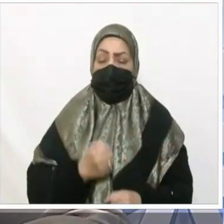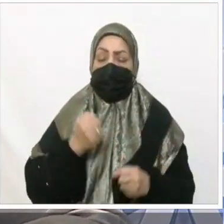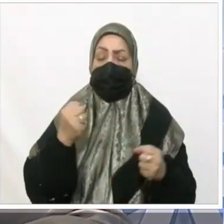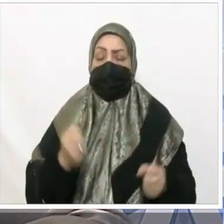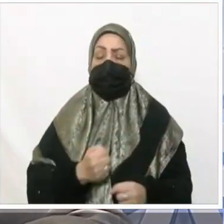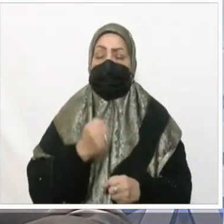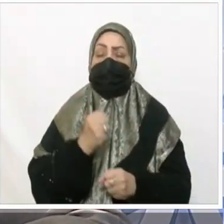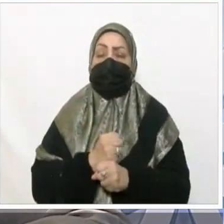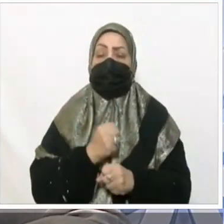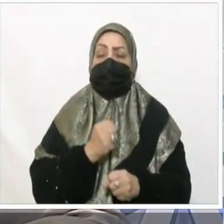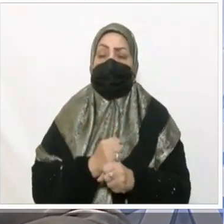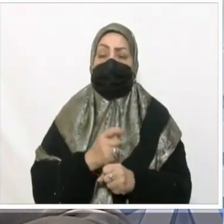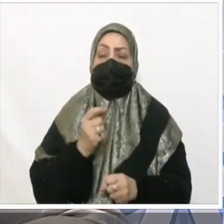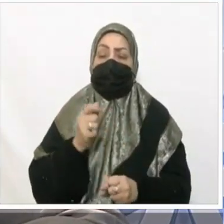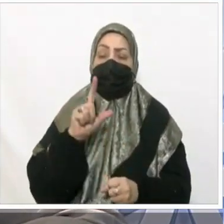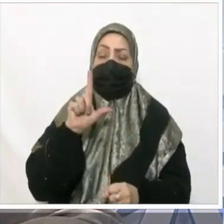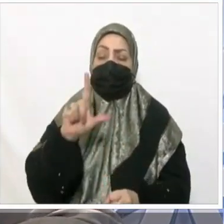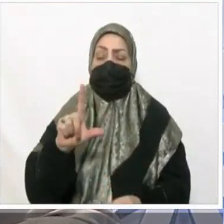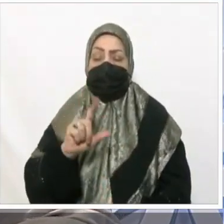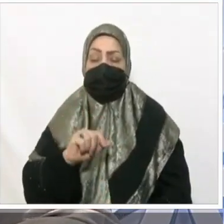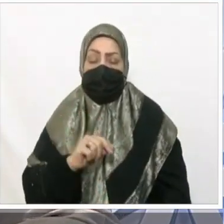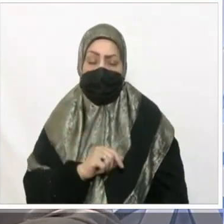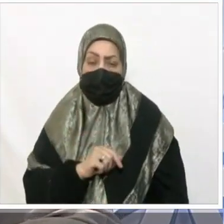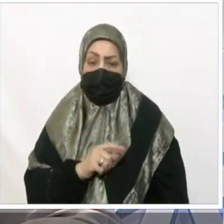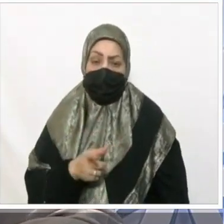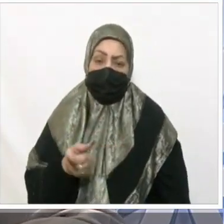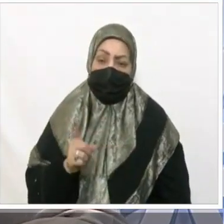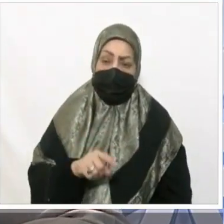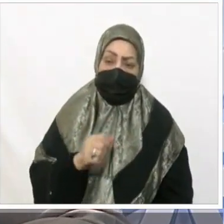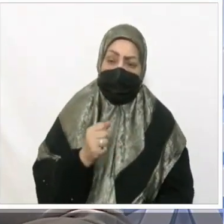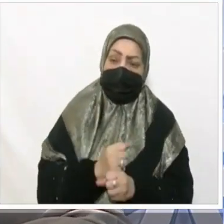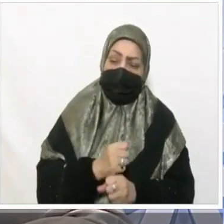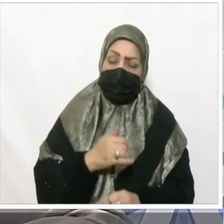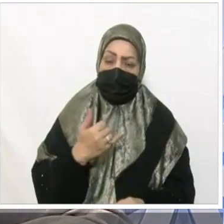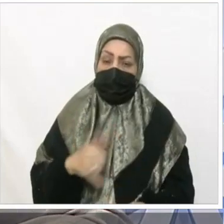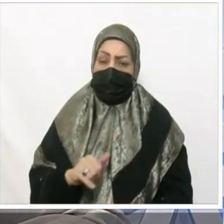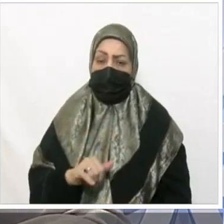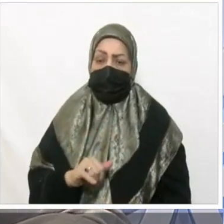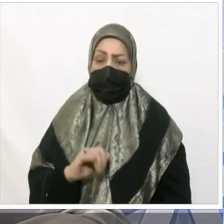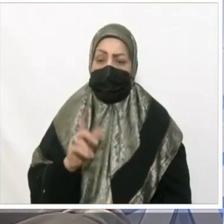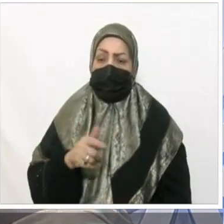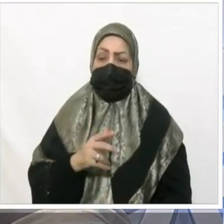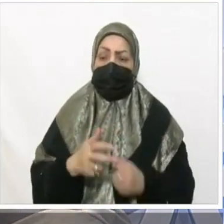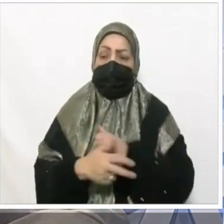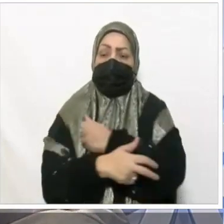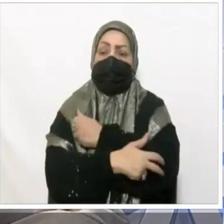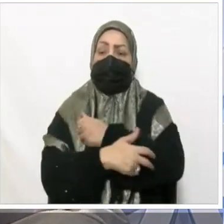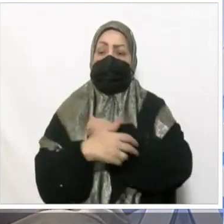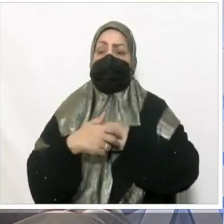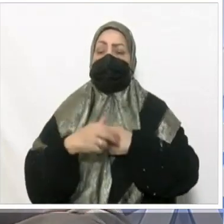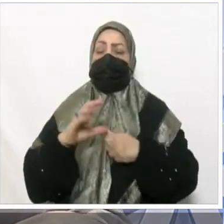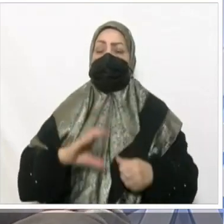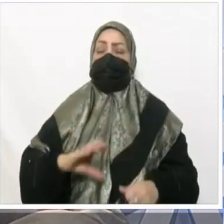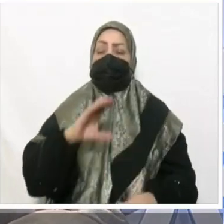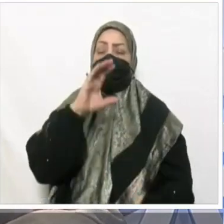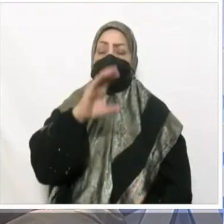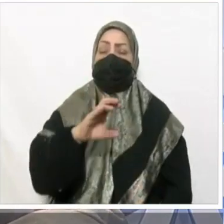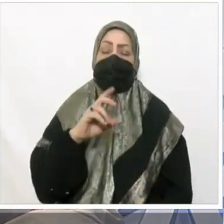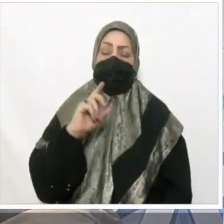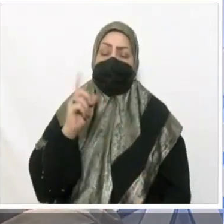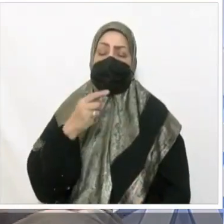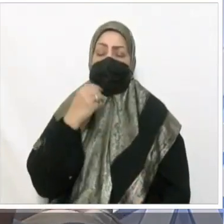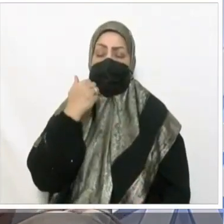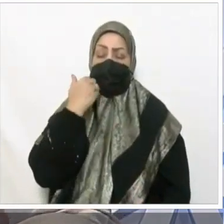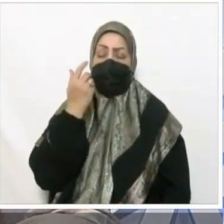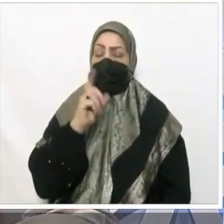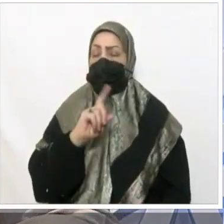له الظروف لا بأس أن يأخذ الزكاة، فأخذ الزكاة ليس عيبا للمستحق. فأنت يا رمزي تأخذ 750